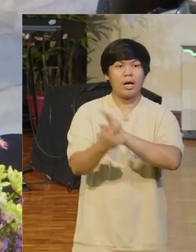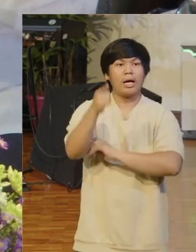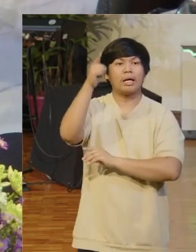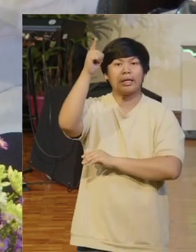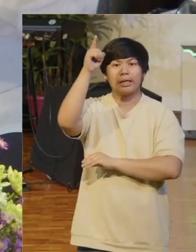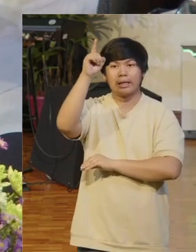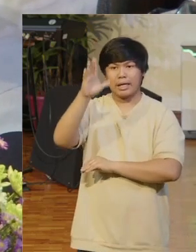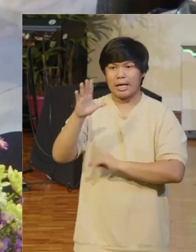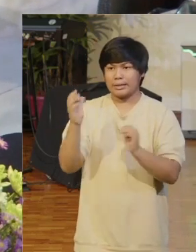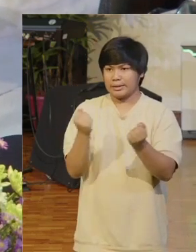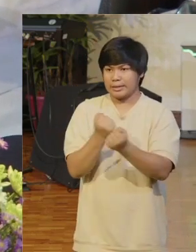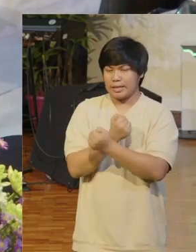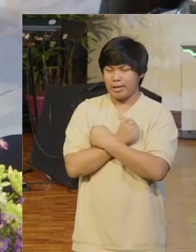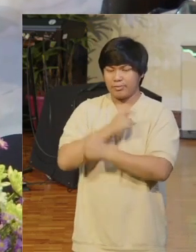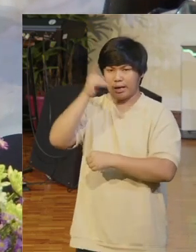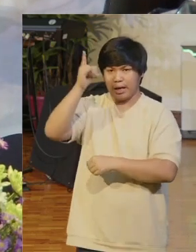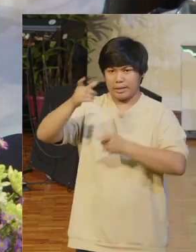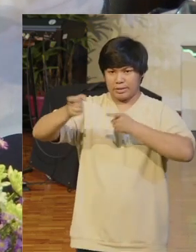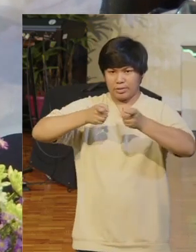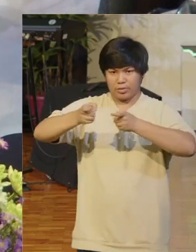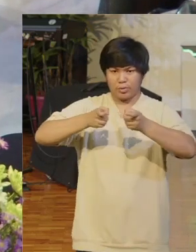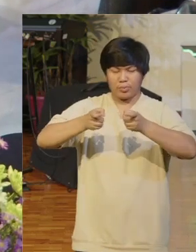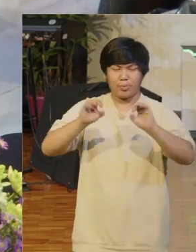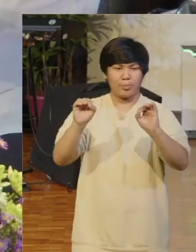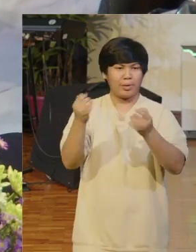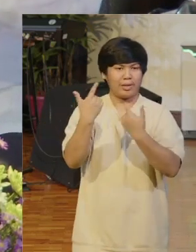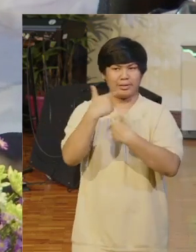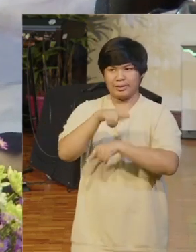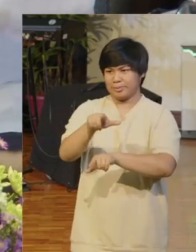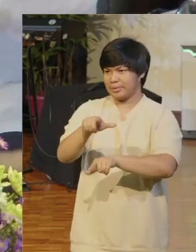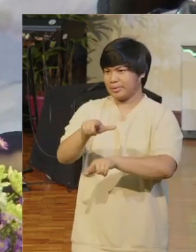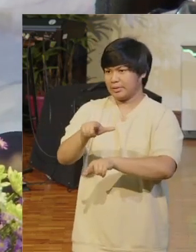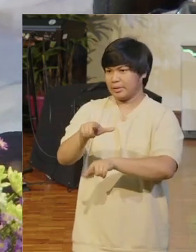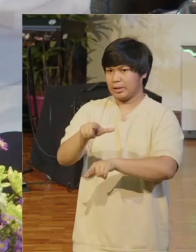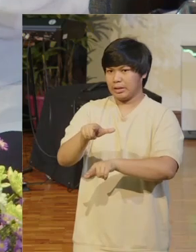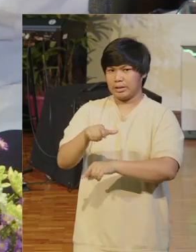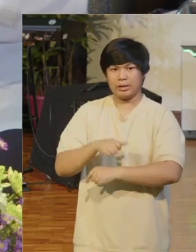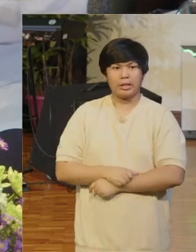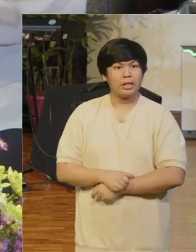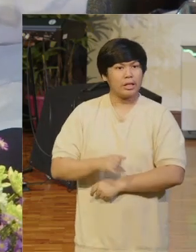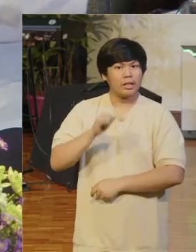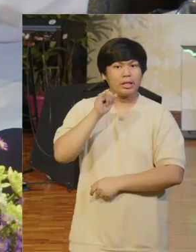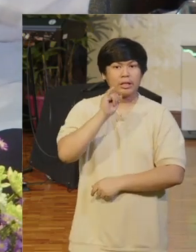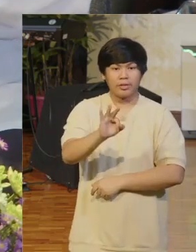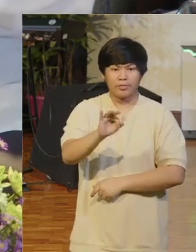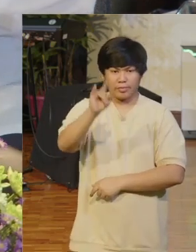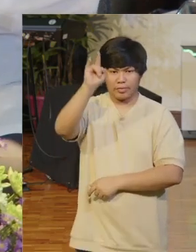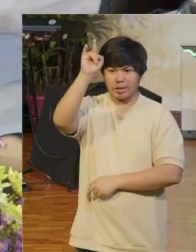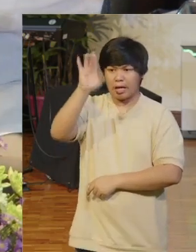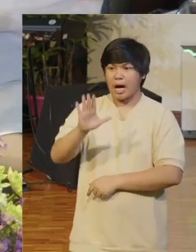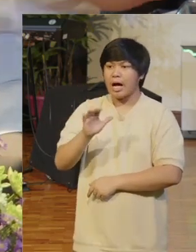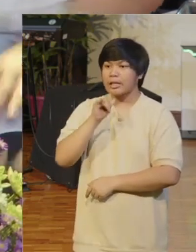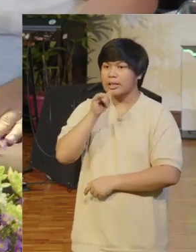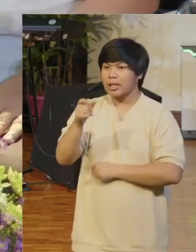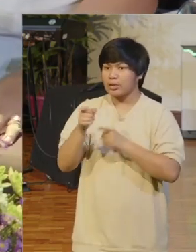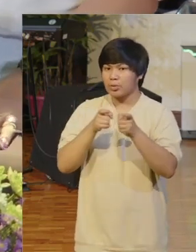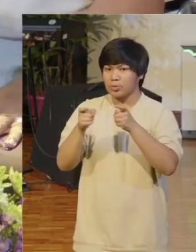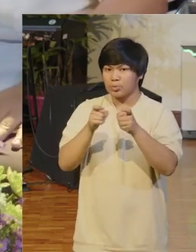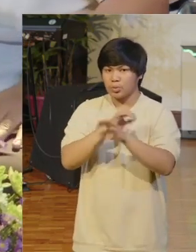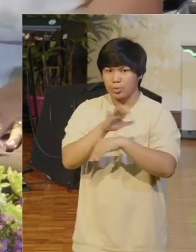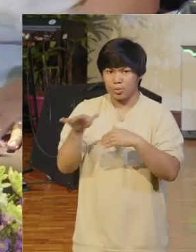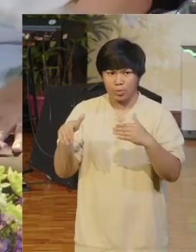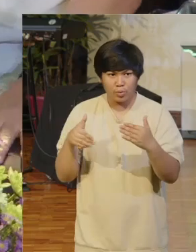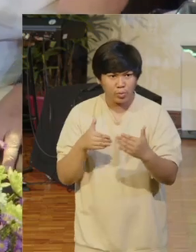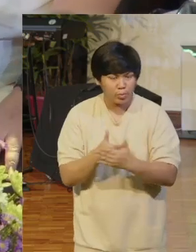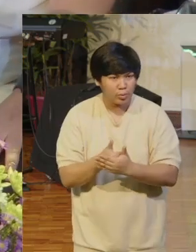kanyang sovereignty, ng kanyang paghahari sa lahat. Kasi kung hindi siya naghahari sa lahat, hindi